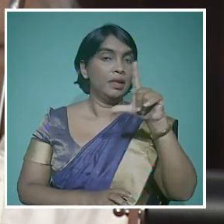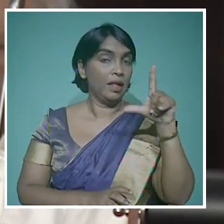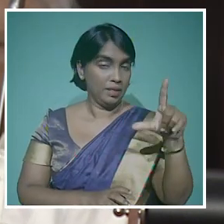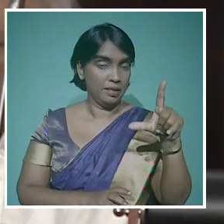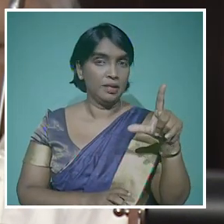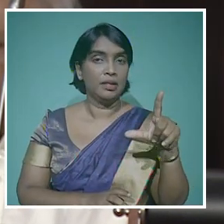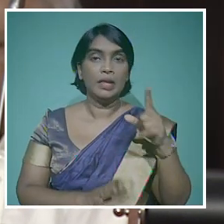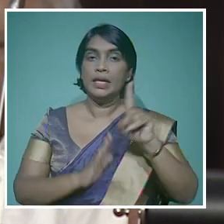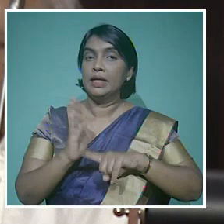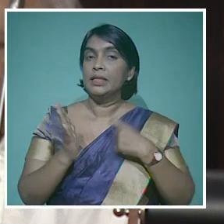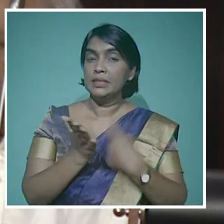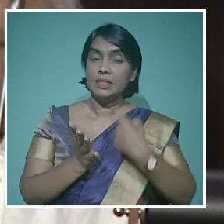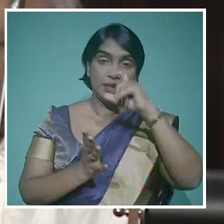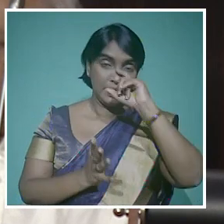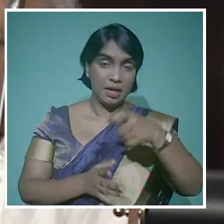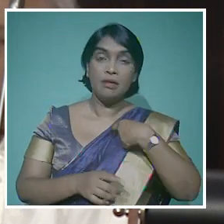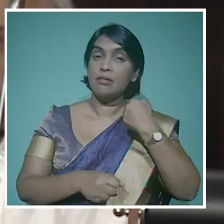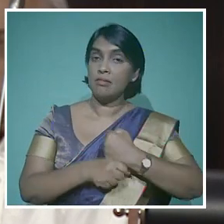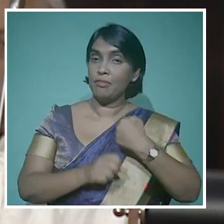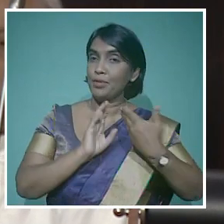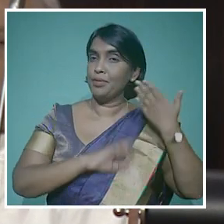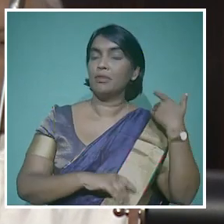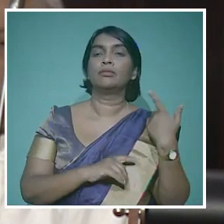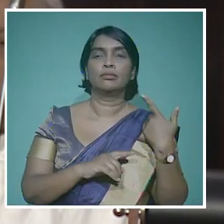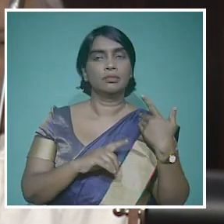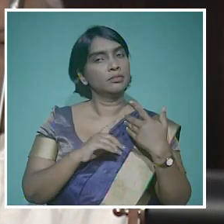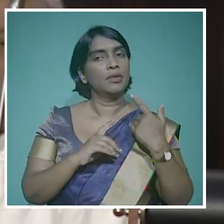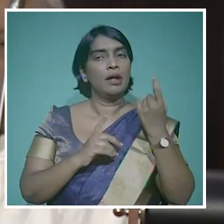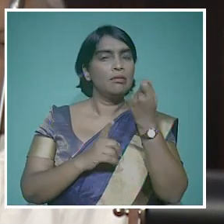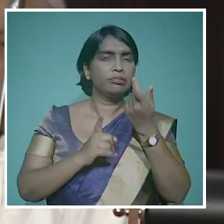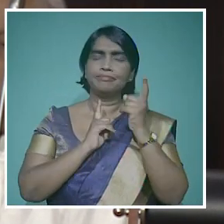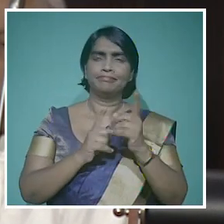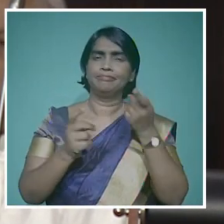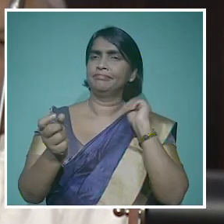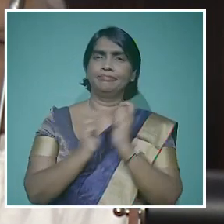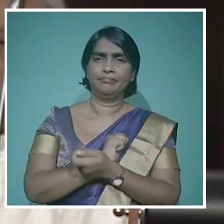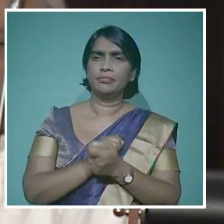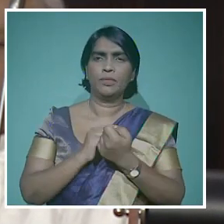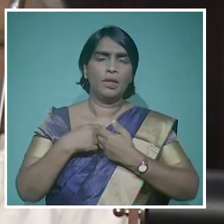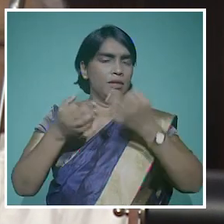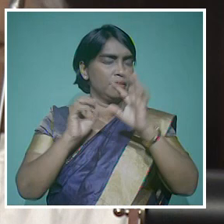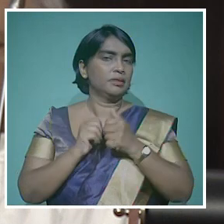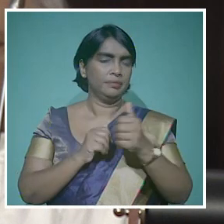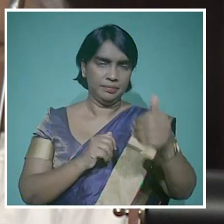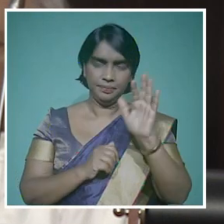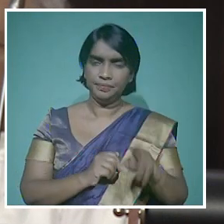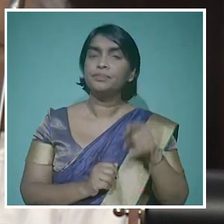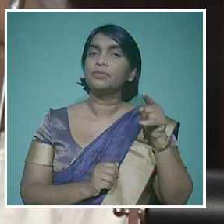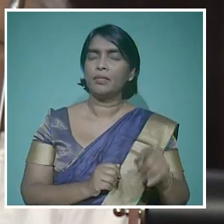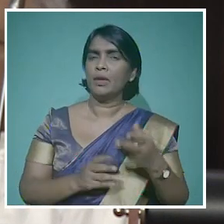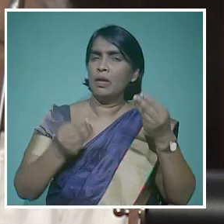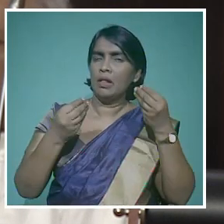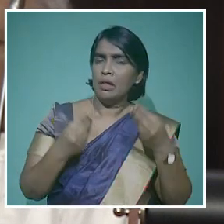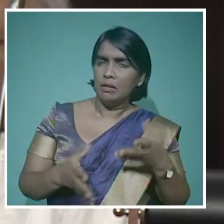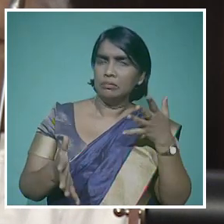1977 JR ජයවර්ධන ආණ්ඩුව එතෙක් පැවති ආර්ථික චින්තනය වෙනස් කිරීමට සාධනීය පියවර ගත්තා. අසාර්ථක